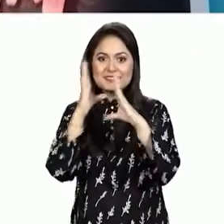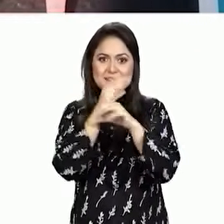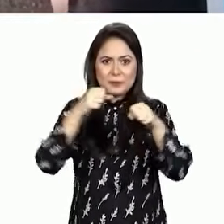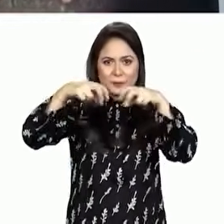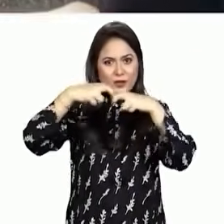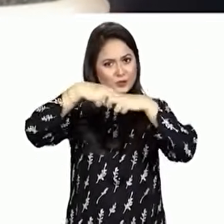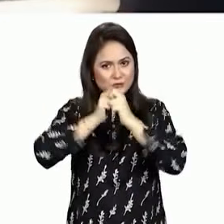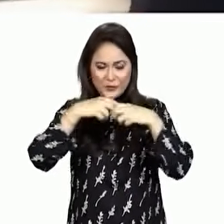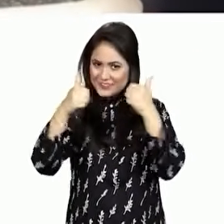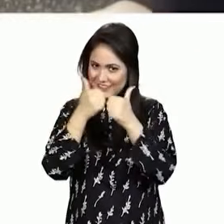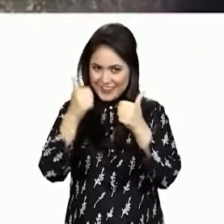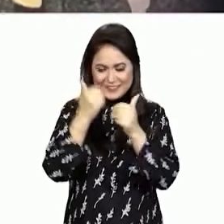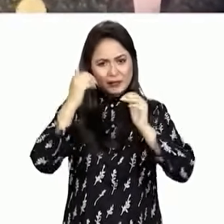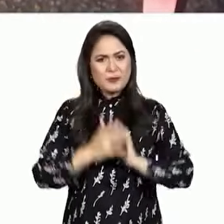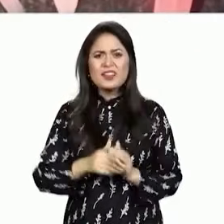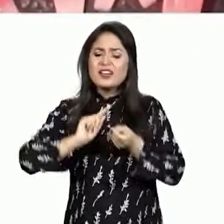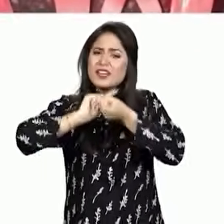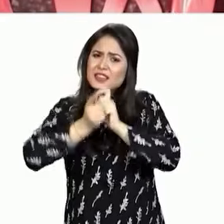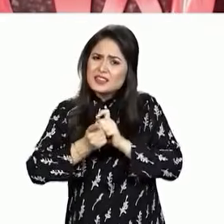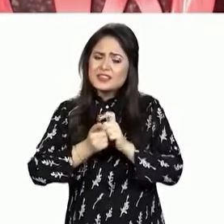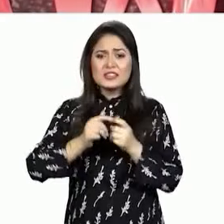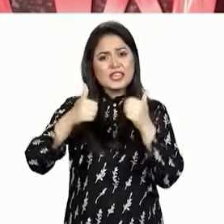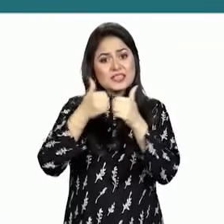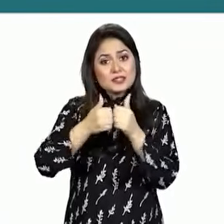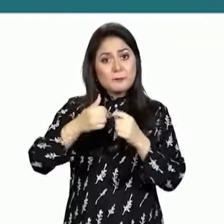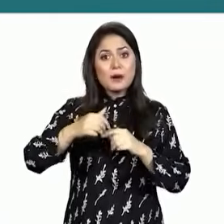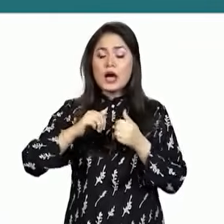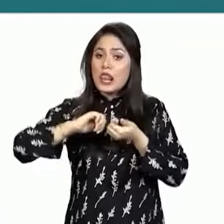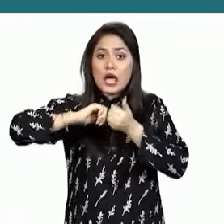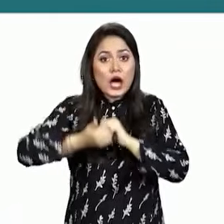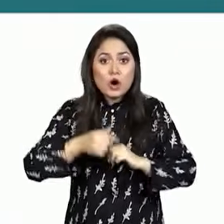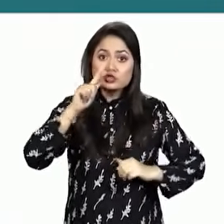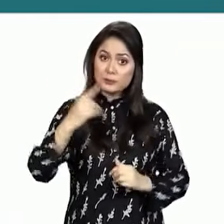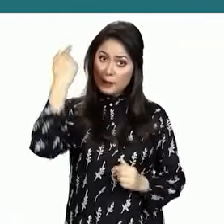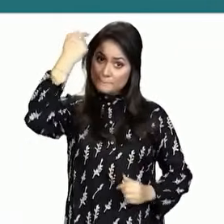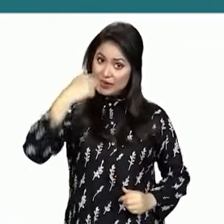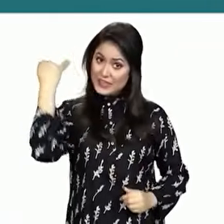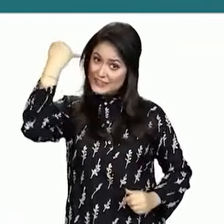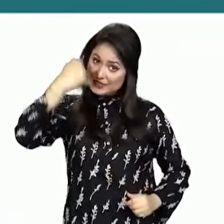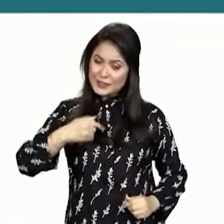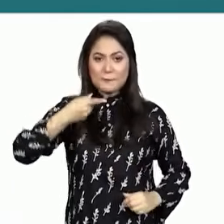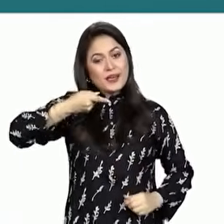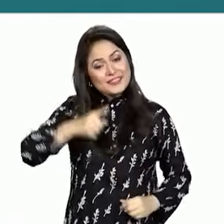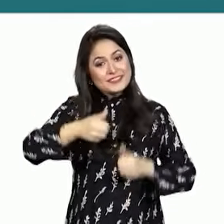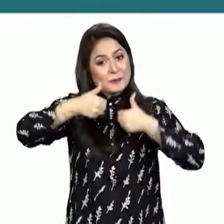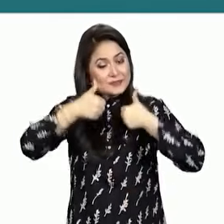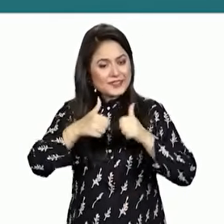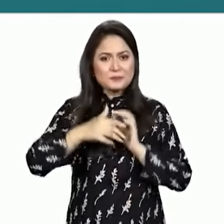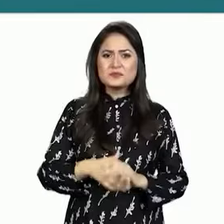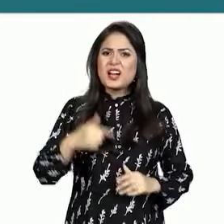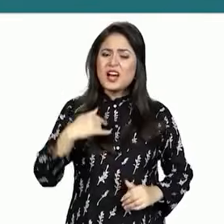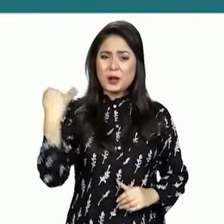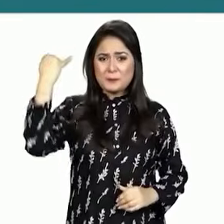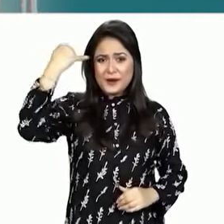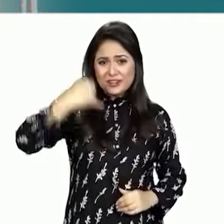مختلف جوڑوں کا استعمال کرتے ہیں، لیکن یہ استعمال تب ہی ممکن ہو سکتا ہے جب آپ کے جسم کے تمام جوڑ فنکشنل ہوں۔ ہمارے جسم